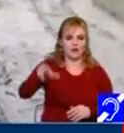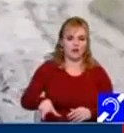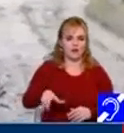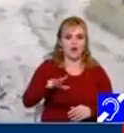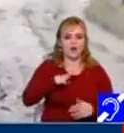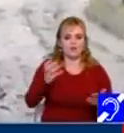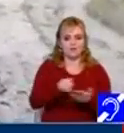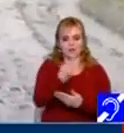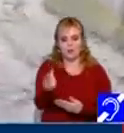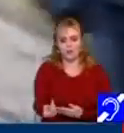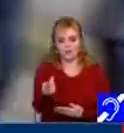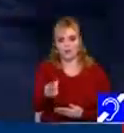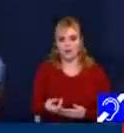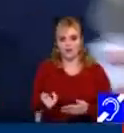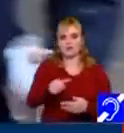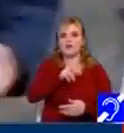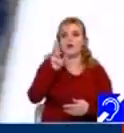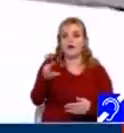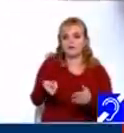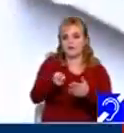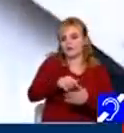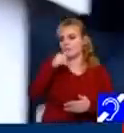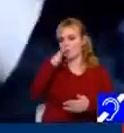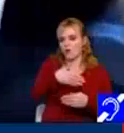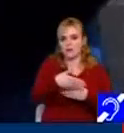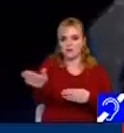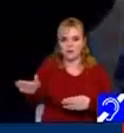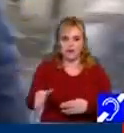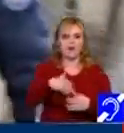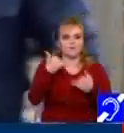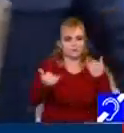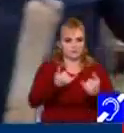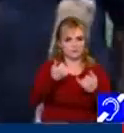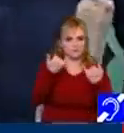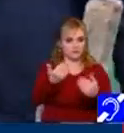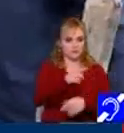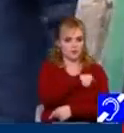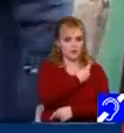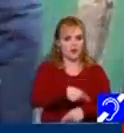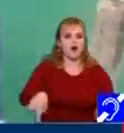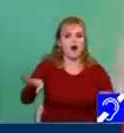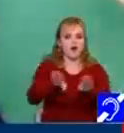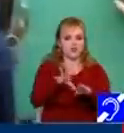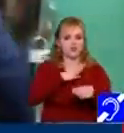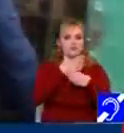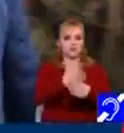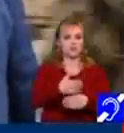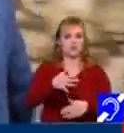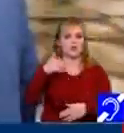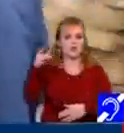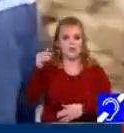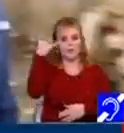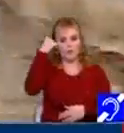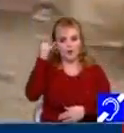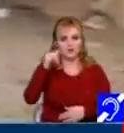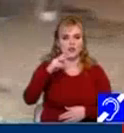ani, a fost găsit la podea. Salvatorii i-au oferit îngrijiri medicale necesare. Intervenții similare au avut loc și în raioanele Bălți,